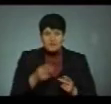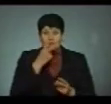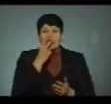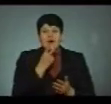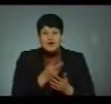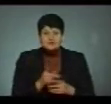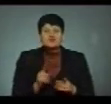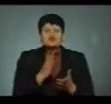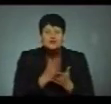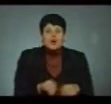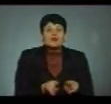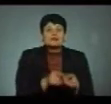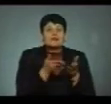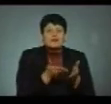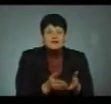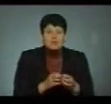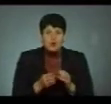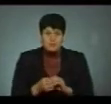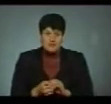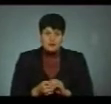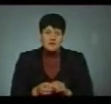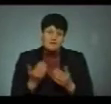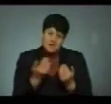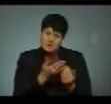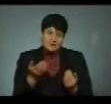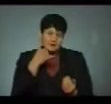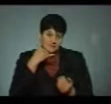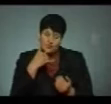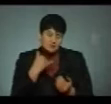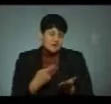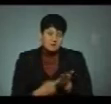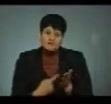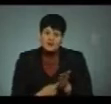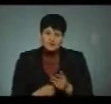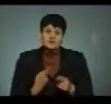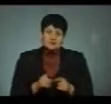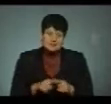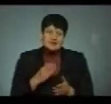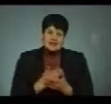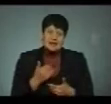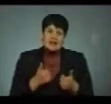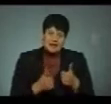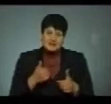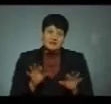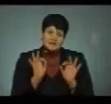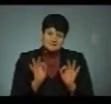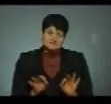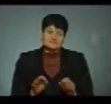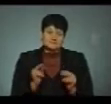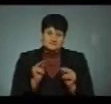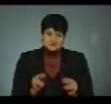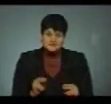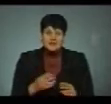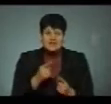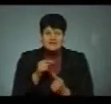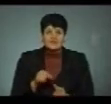що є такі проблеми. І ви тільки підтверджуєте своїми дзвінками, що цей рейтинг є достовірний і